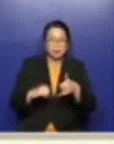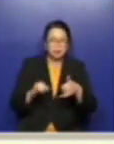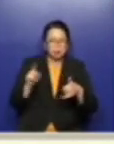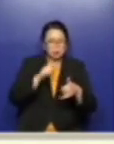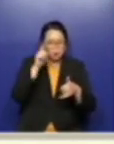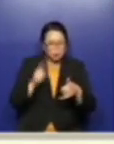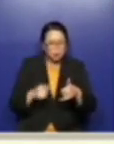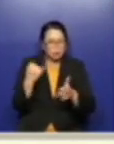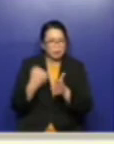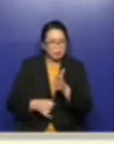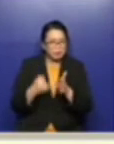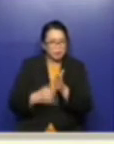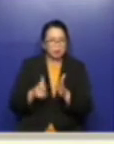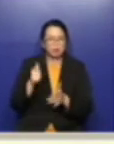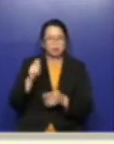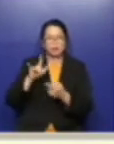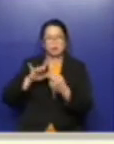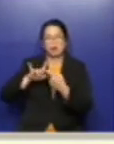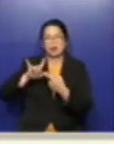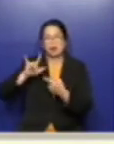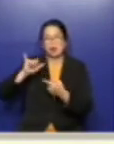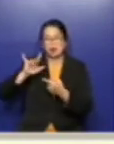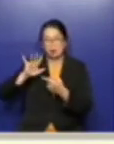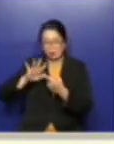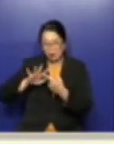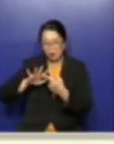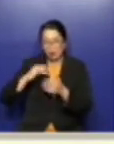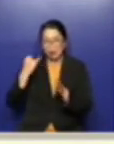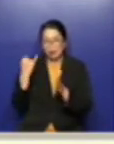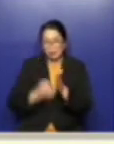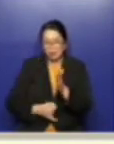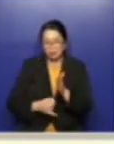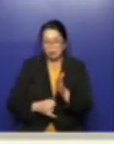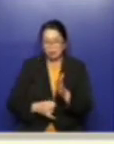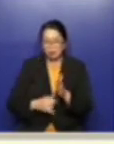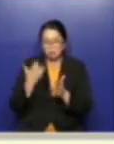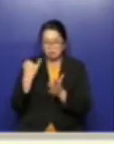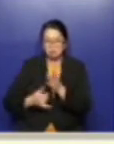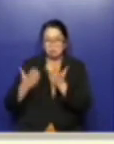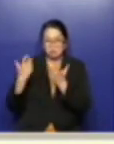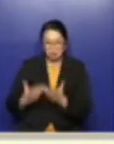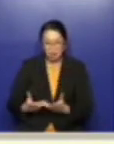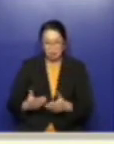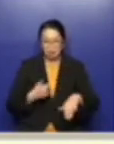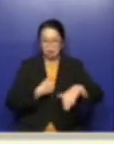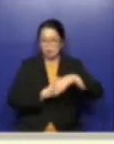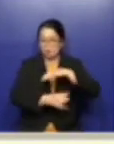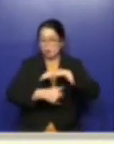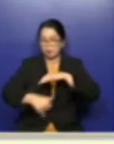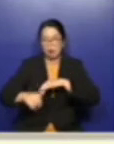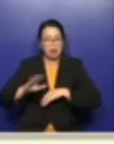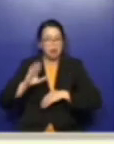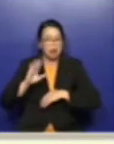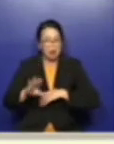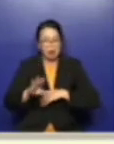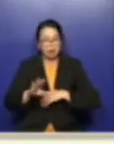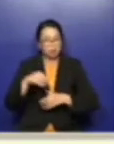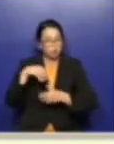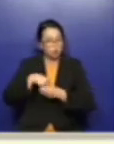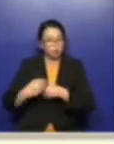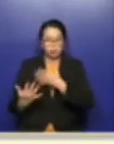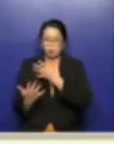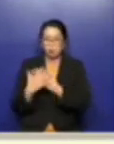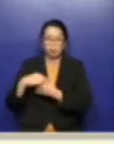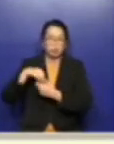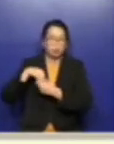ำความผิดอาญาเมื่อพนักงานสอบสวนหรือพนักงานอัยการไม่เห็นสมควรให้ปล่อยตัวชั่วคราวหรือเจ้าวาดแห่งวัดที่พระภิกษุ